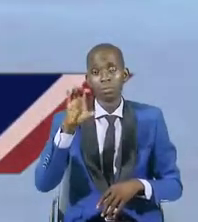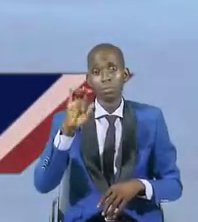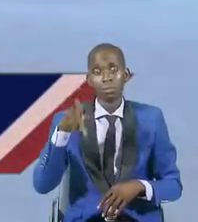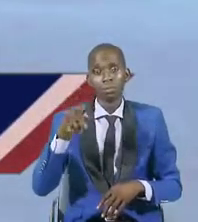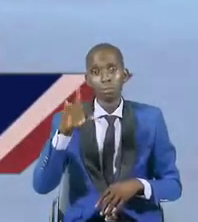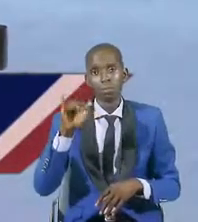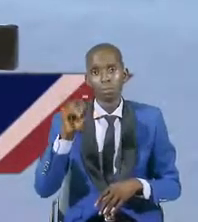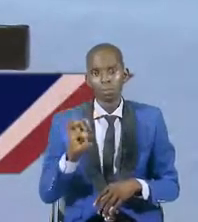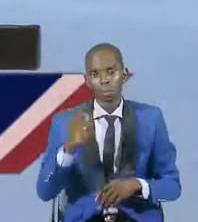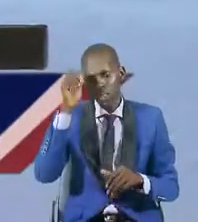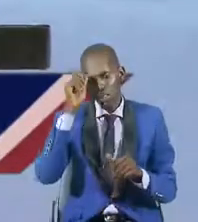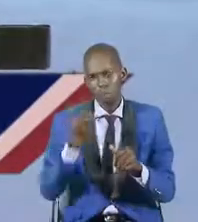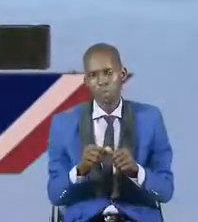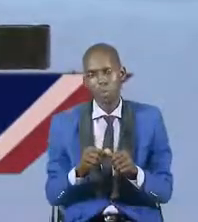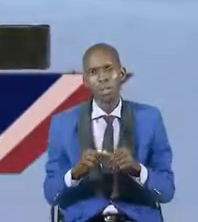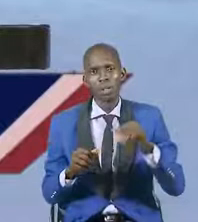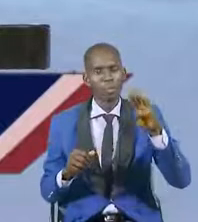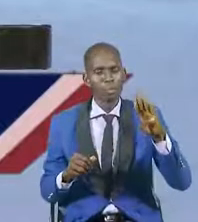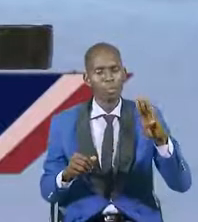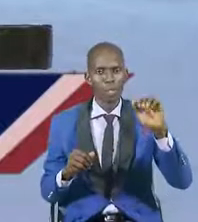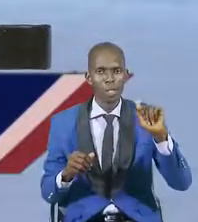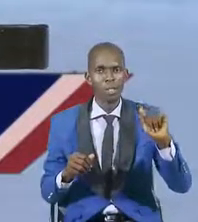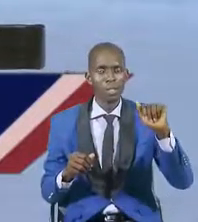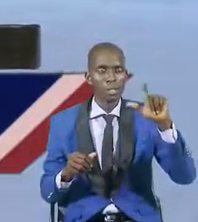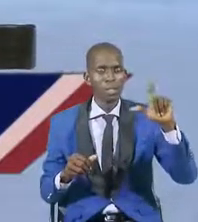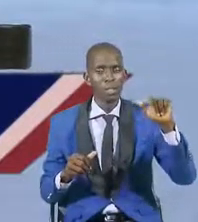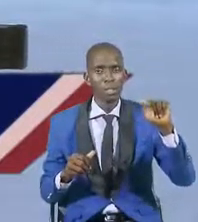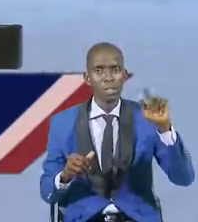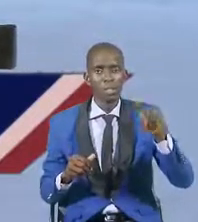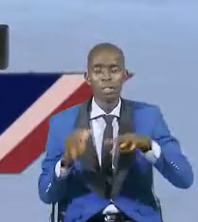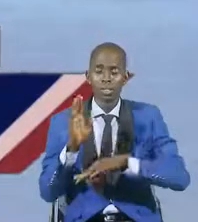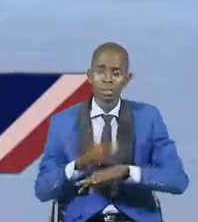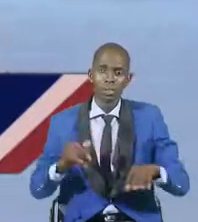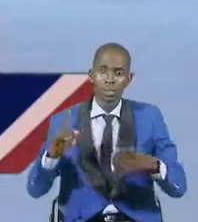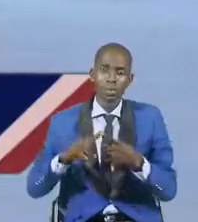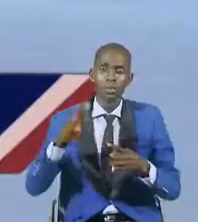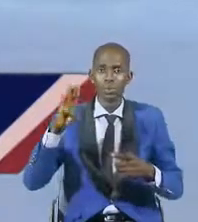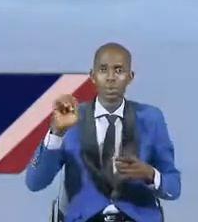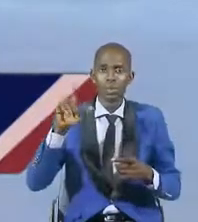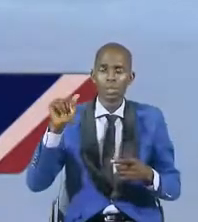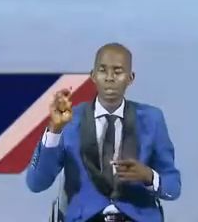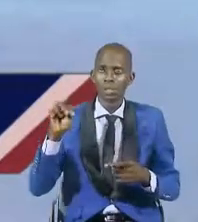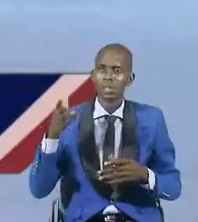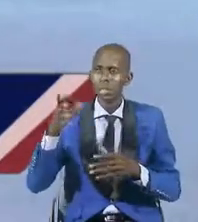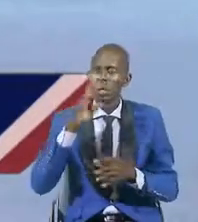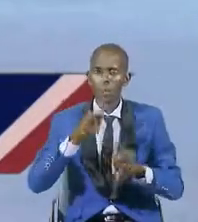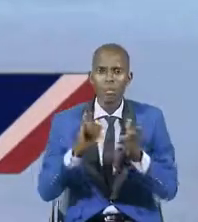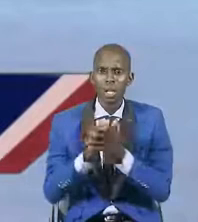Je suis sûr que vous vous rappelez bien Balaam. Balak lui a envoyé ses émissaires qu'il y a des